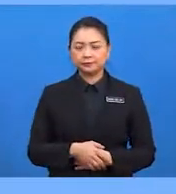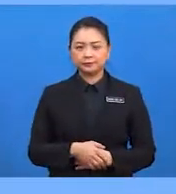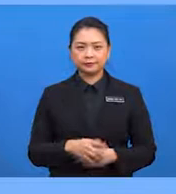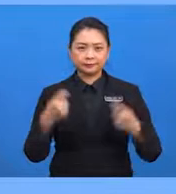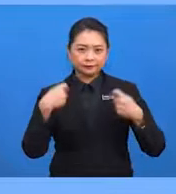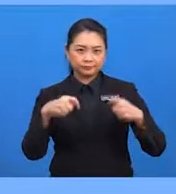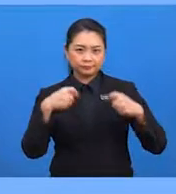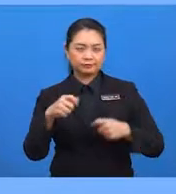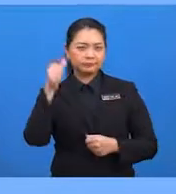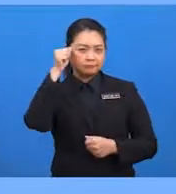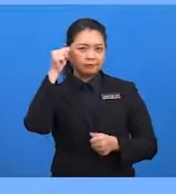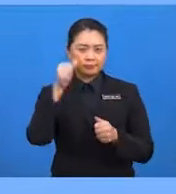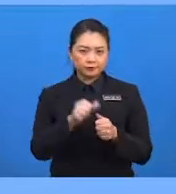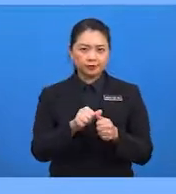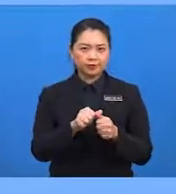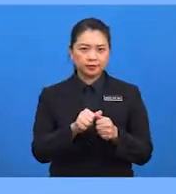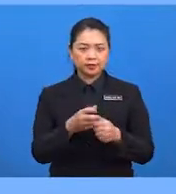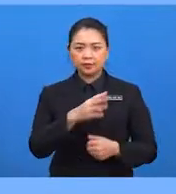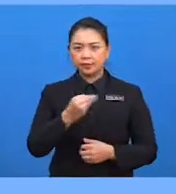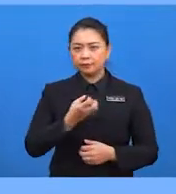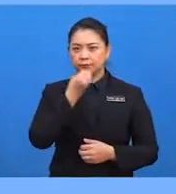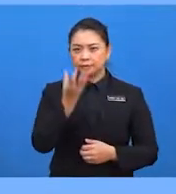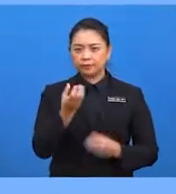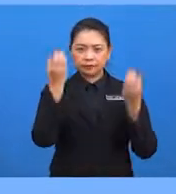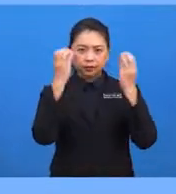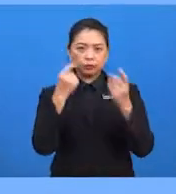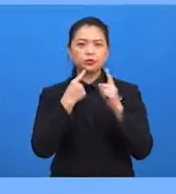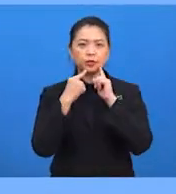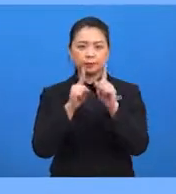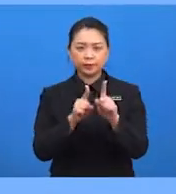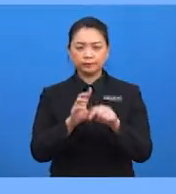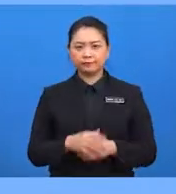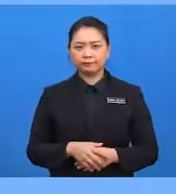Cuba ingat balik dan beritahu cikgu jawapannya.